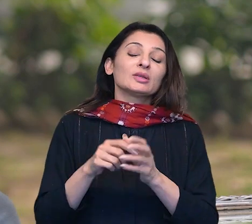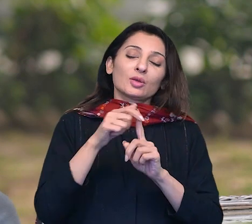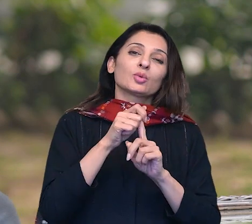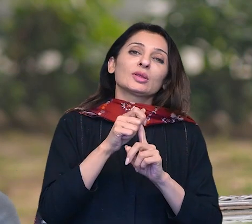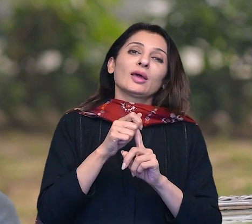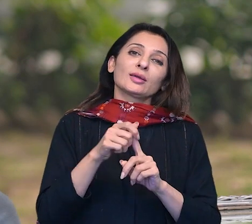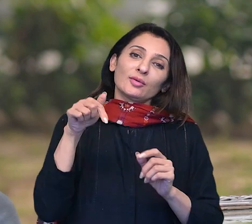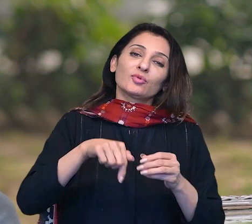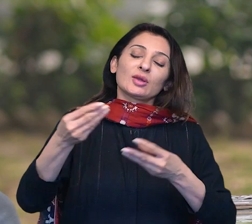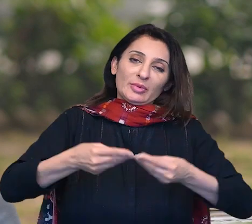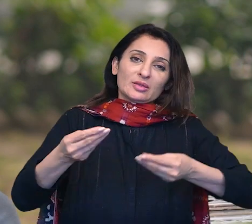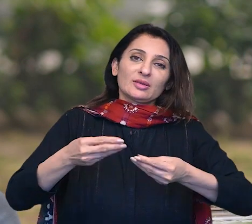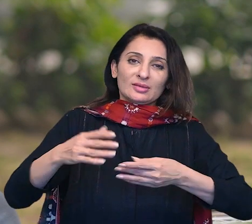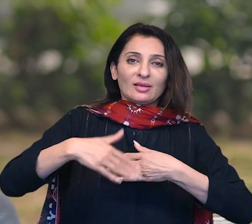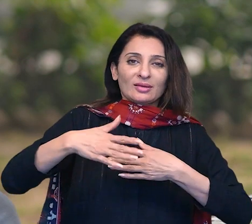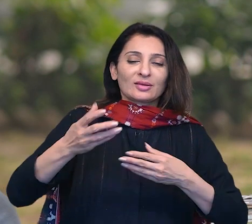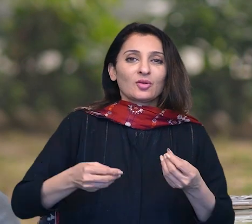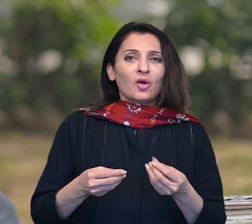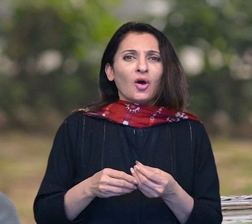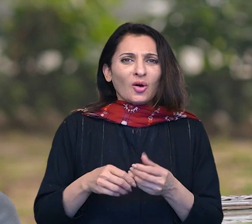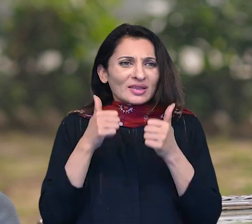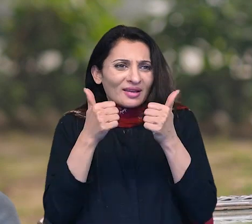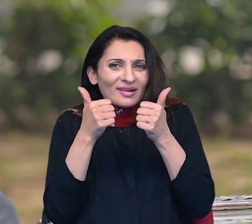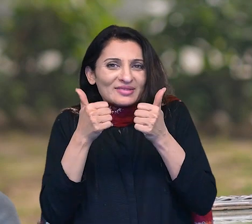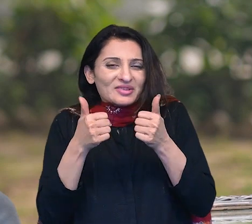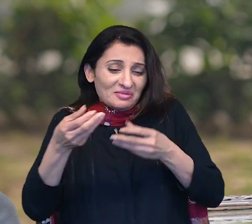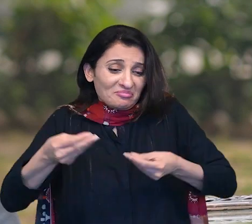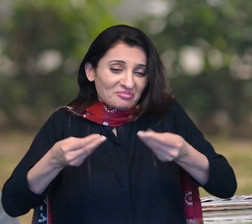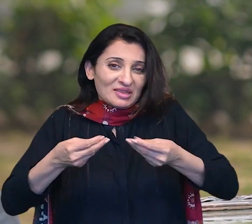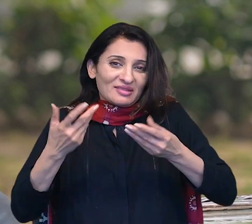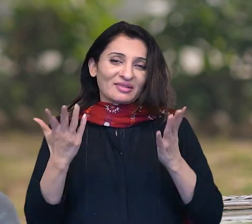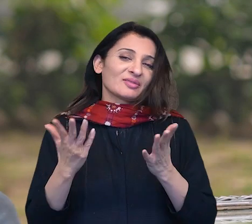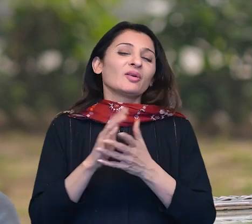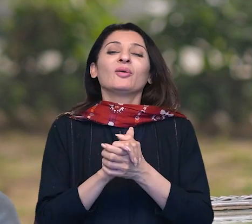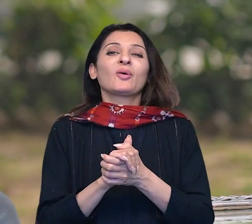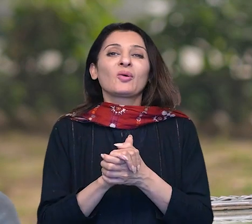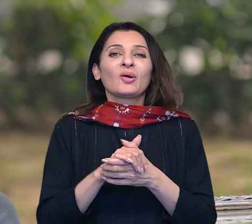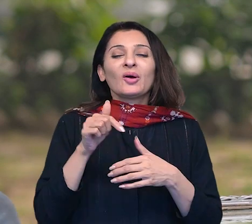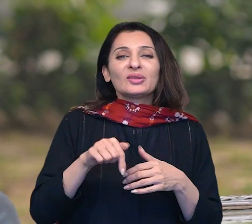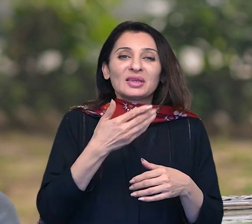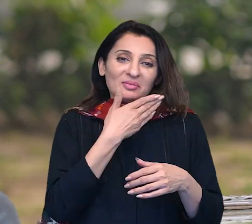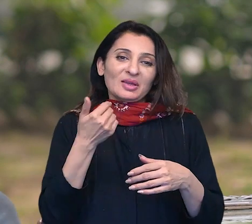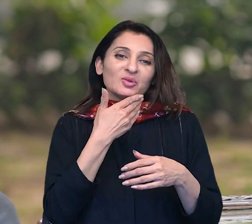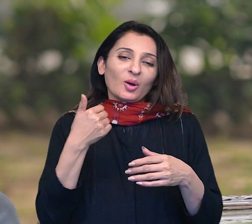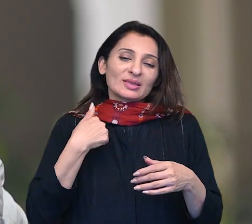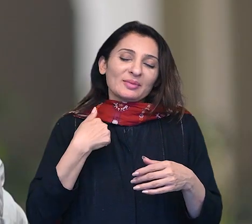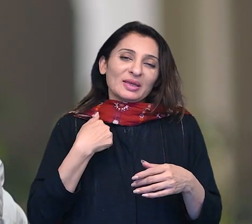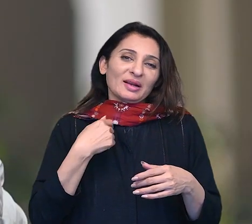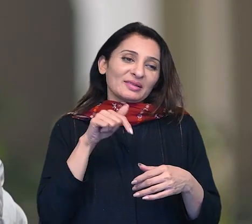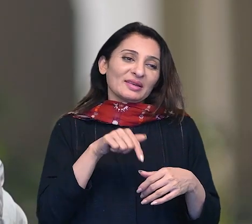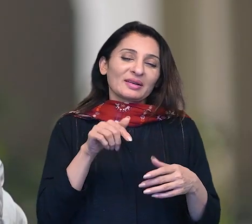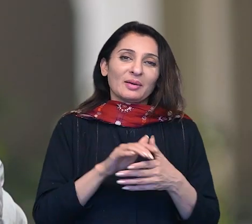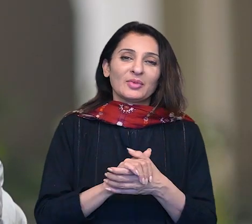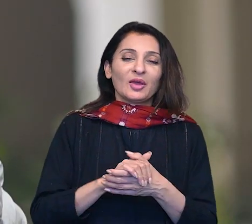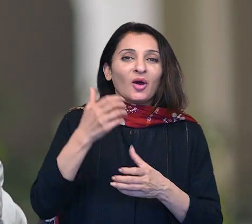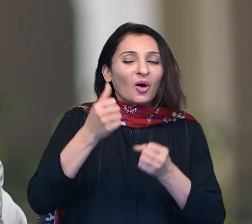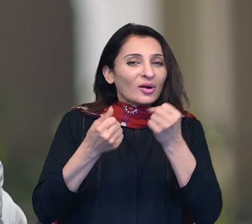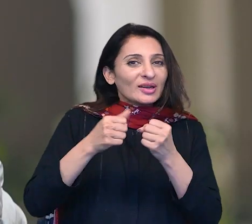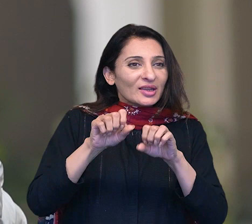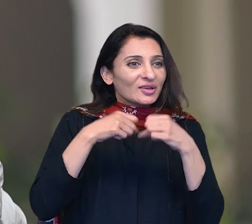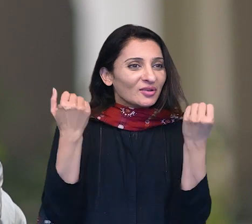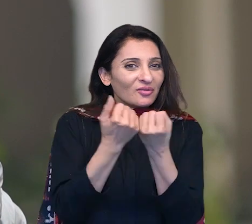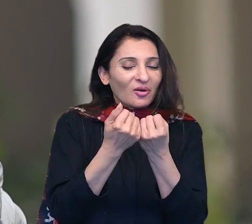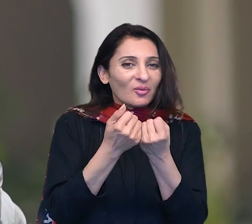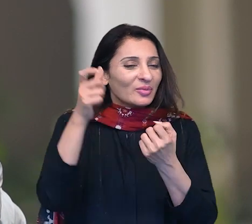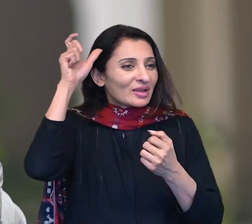इंक्रीजिंग डे बाय डे ड्यू टू पॉपुलेशन आई गेस. तो इसमें पोटेंशियल है और काफ़ी